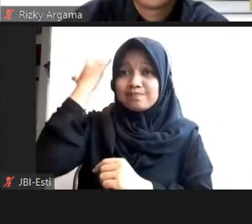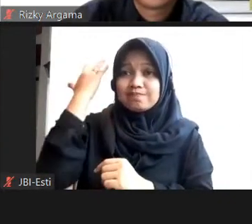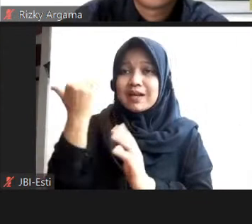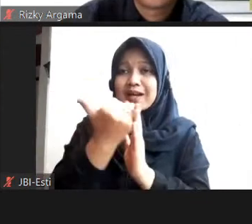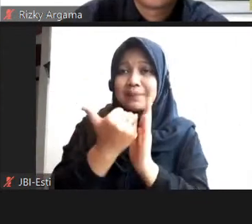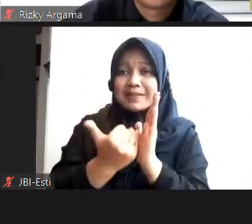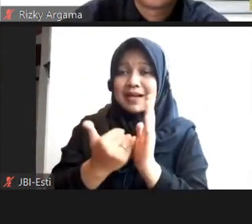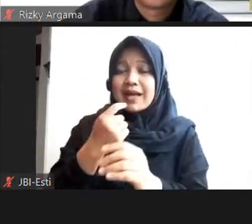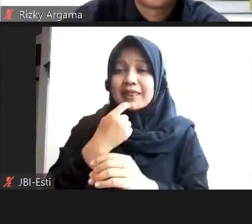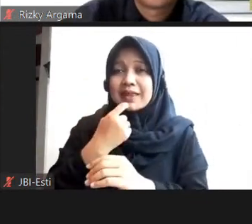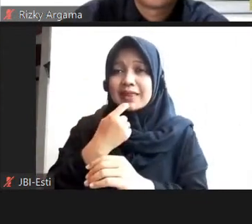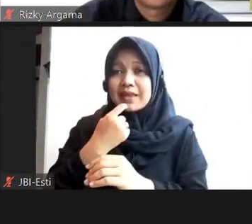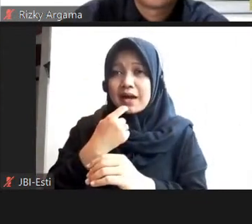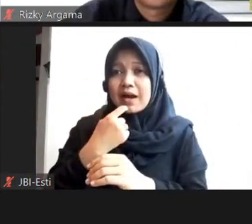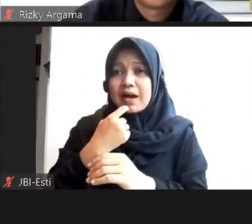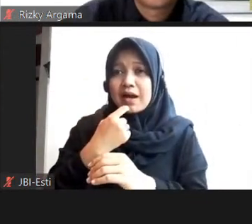terkait,